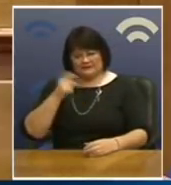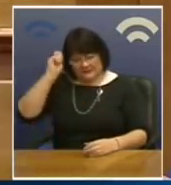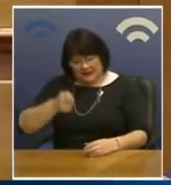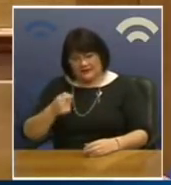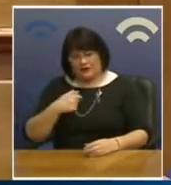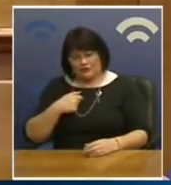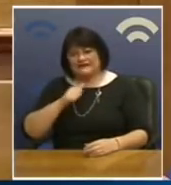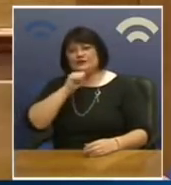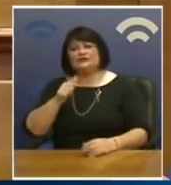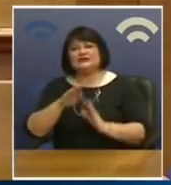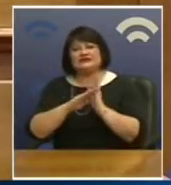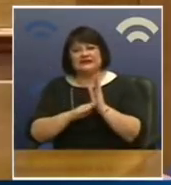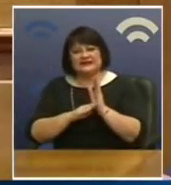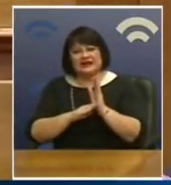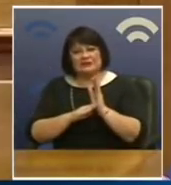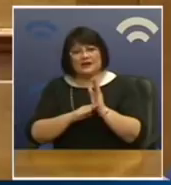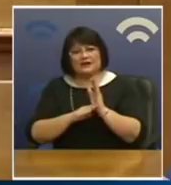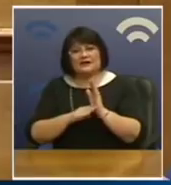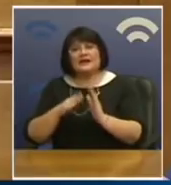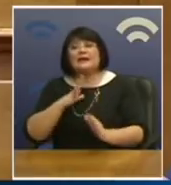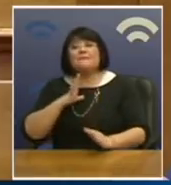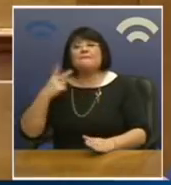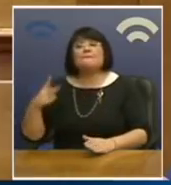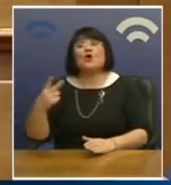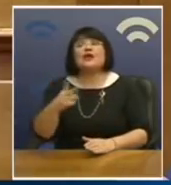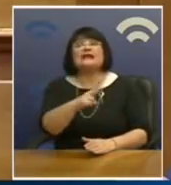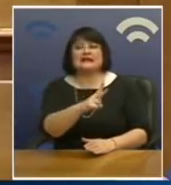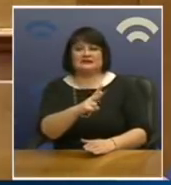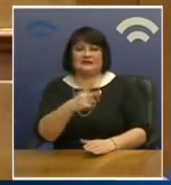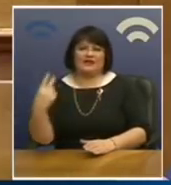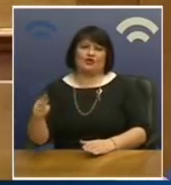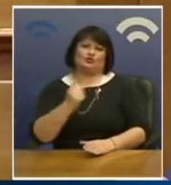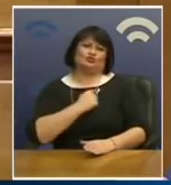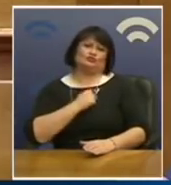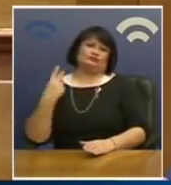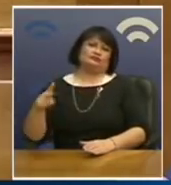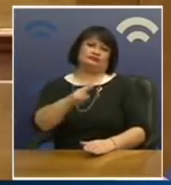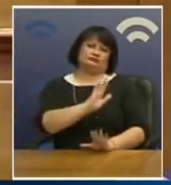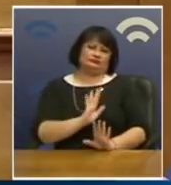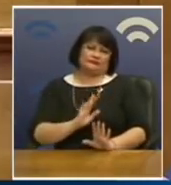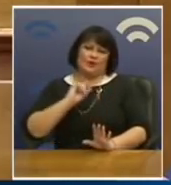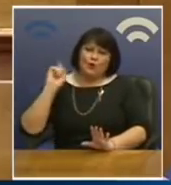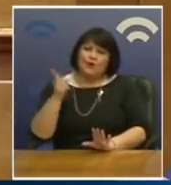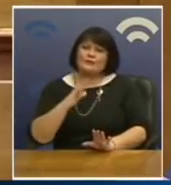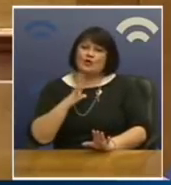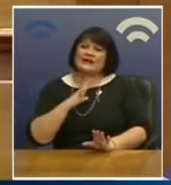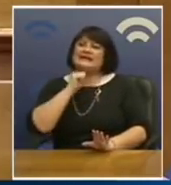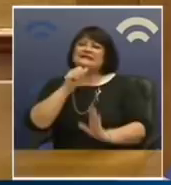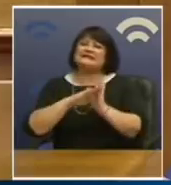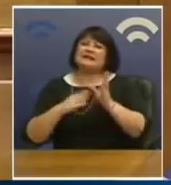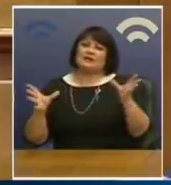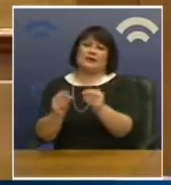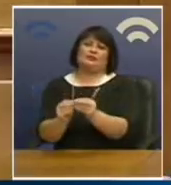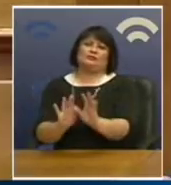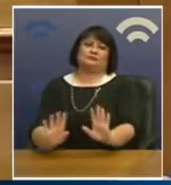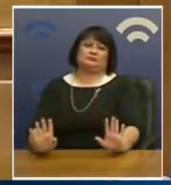το Σύνταγμα ανοίγει πρωτίστως στους πολίτες, σε όλους τους πολίτες, συνεπώς λόγο για το